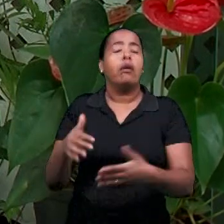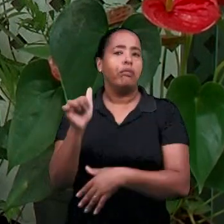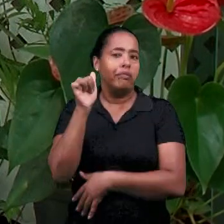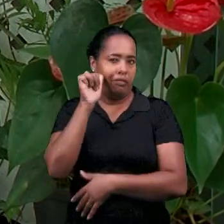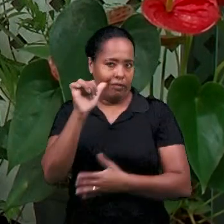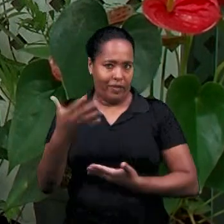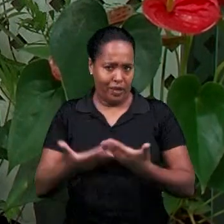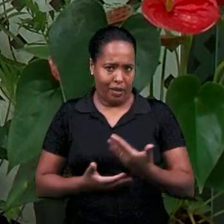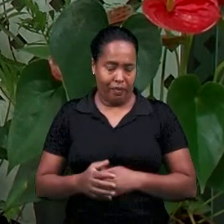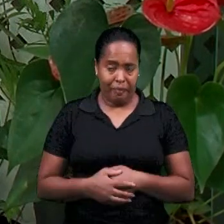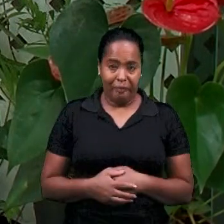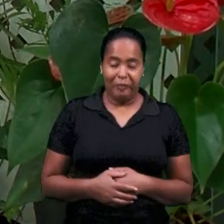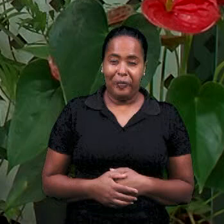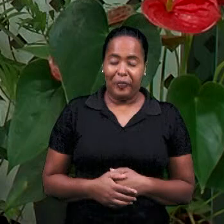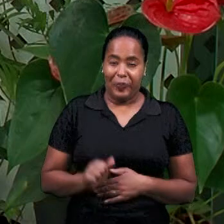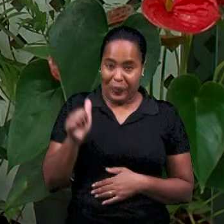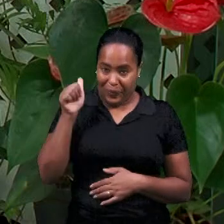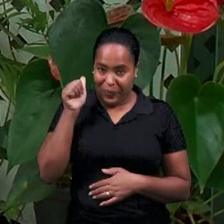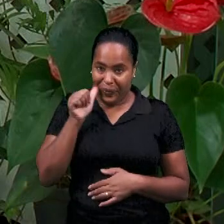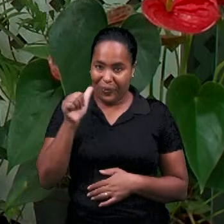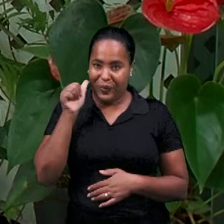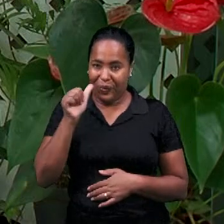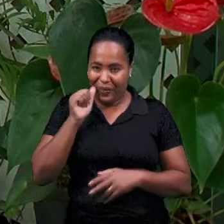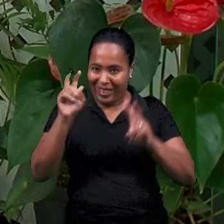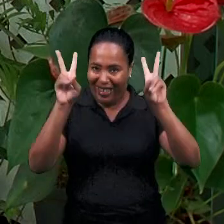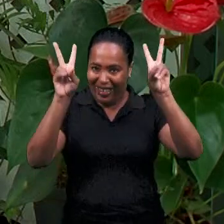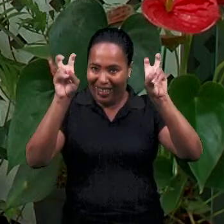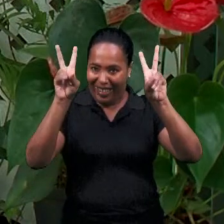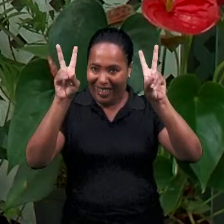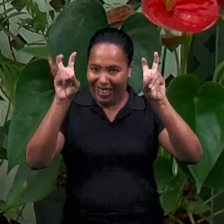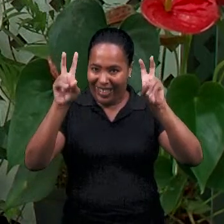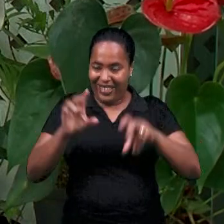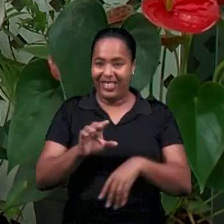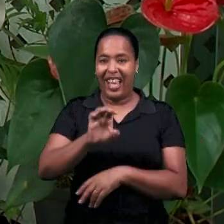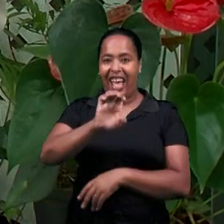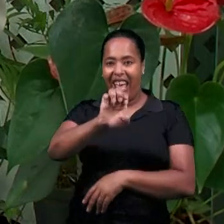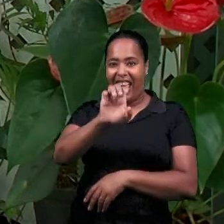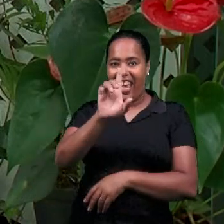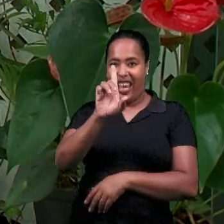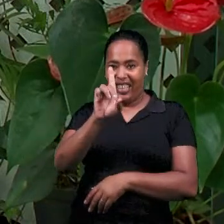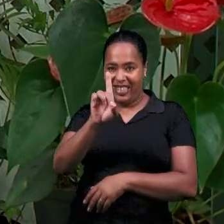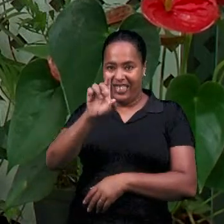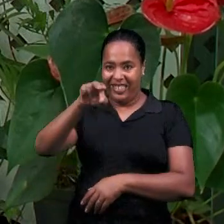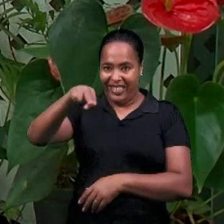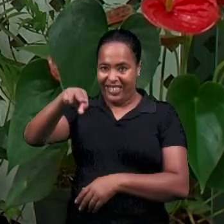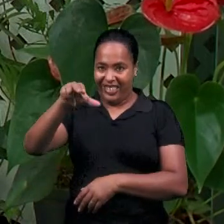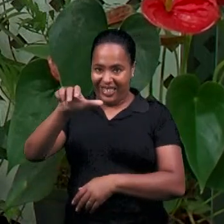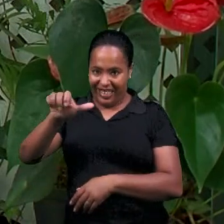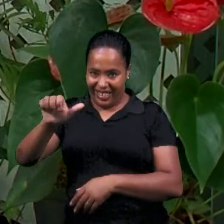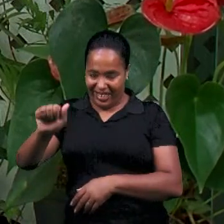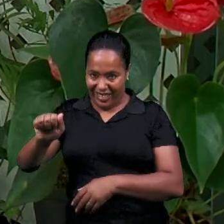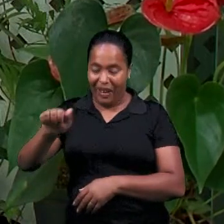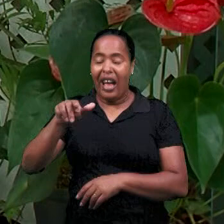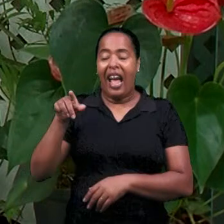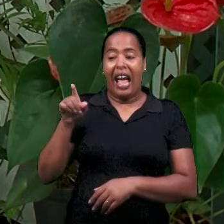sœurs. Et la sœur qui a transmis le sujet que notre sœur Edinha,